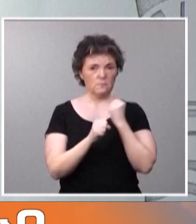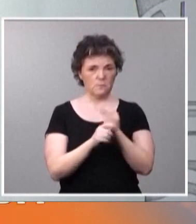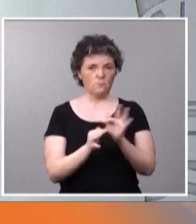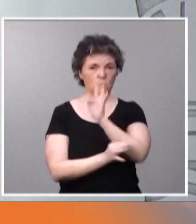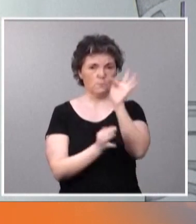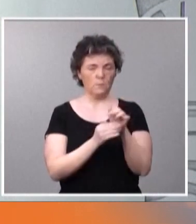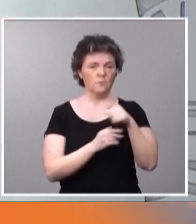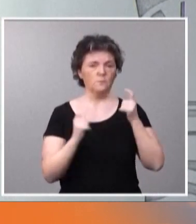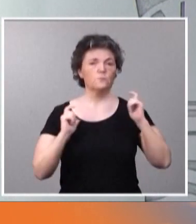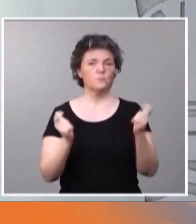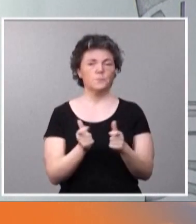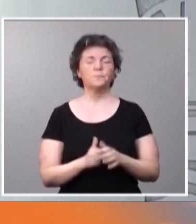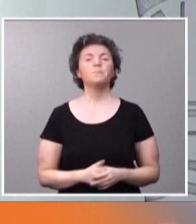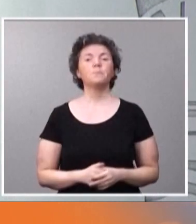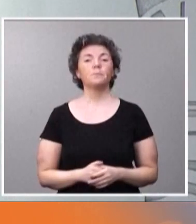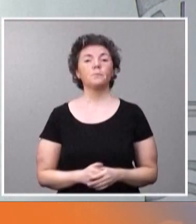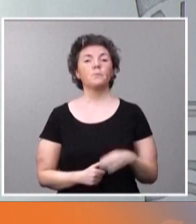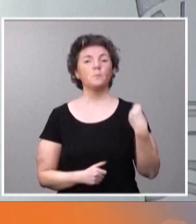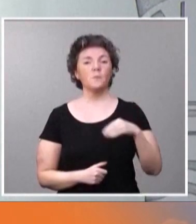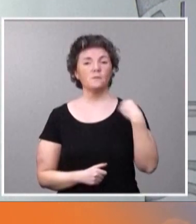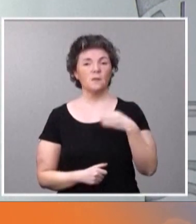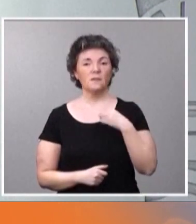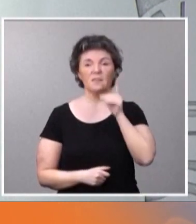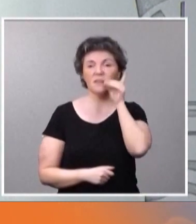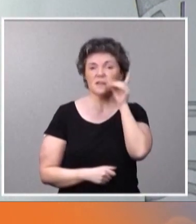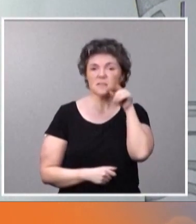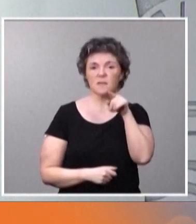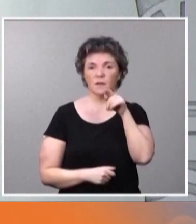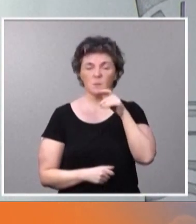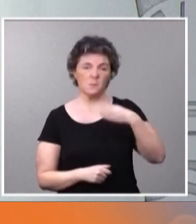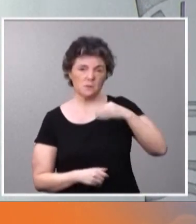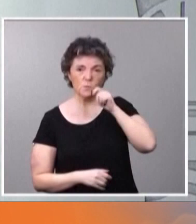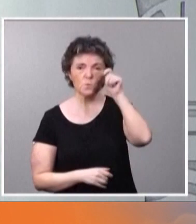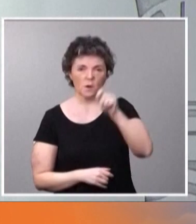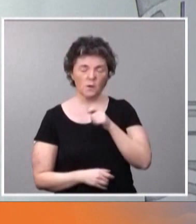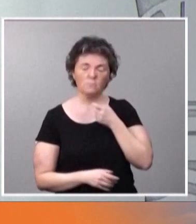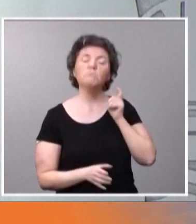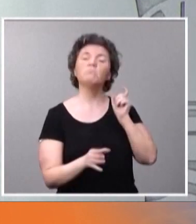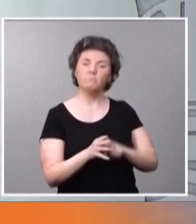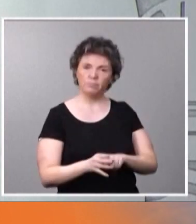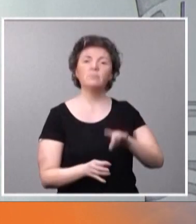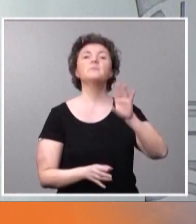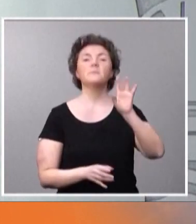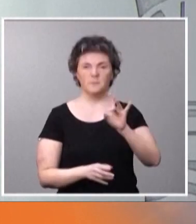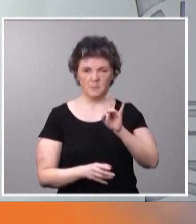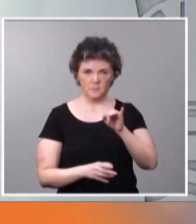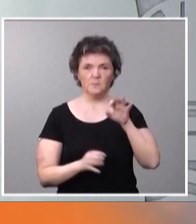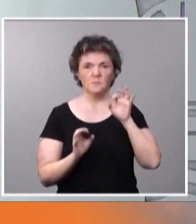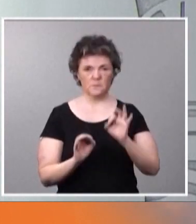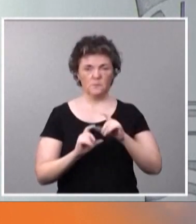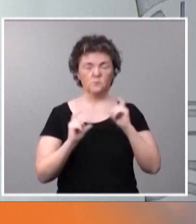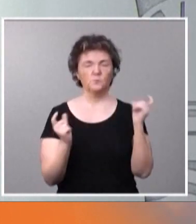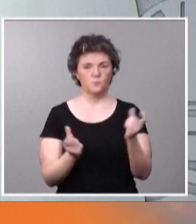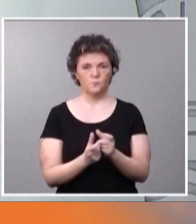უკრაინას დაეთმობა სპეციალური სესია, რომელსაც უკრაინის პრეზიდენტი ვოლოდიმირ ზელენსკი ვიდეოზარის საშუალებით ჩაერთვება.